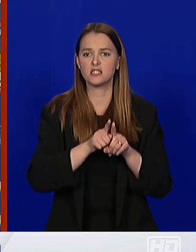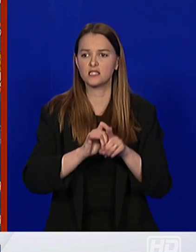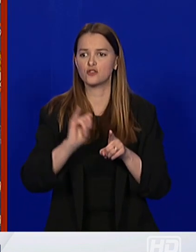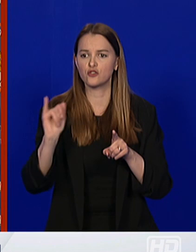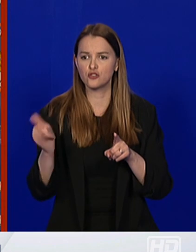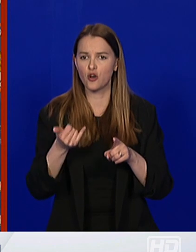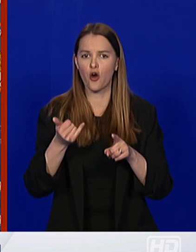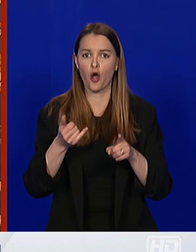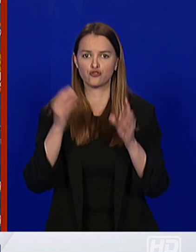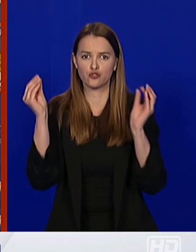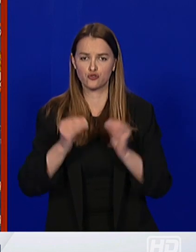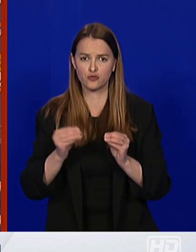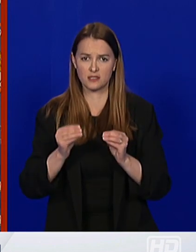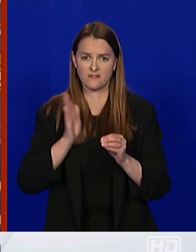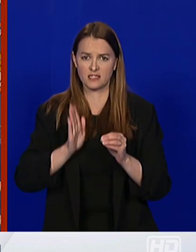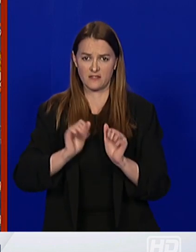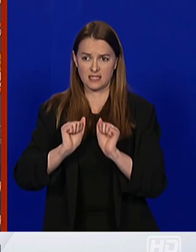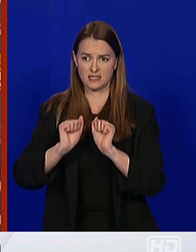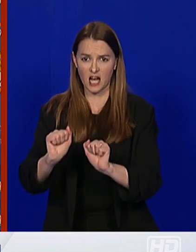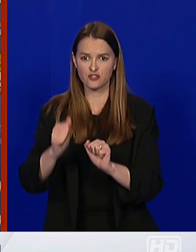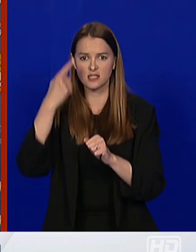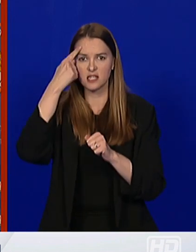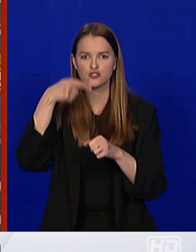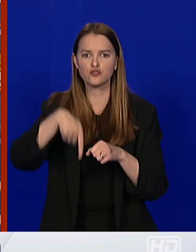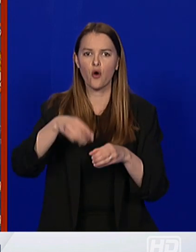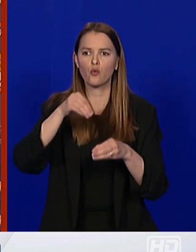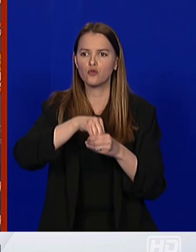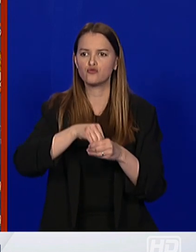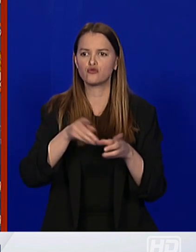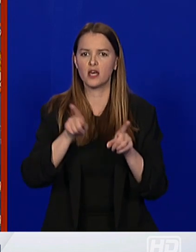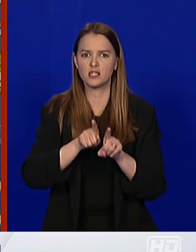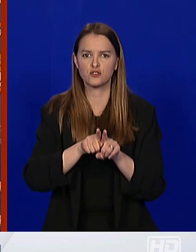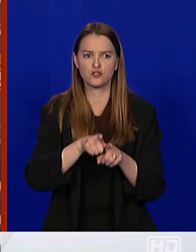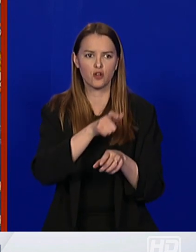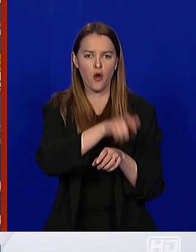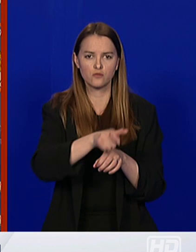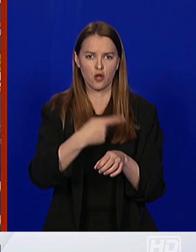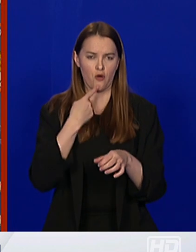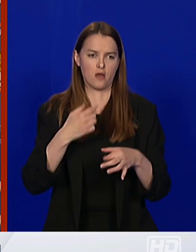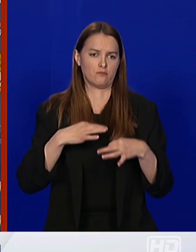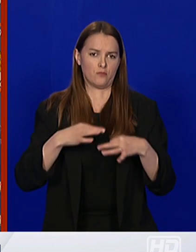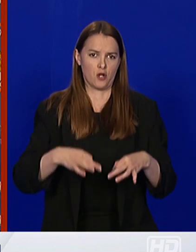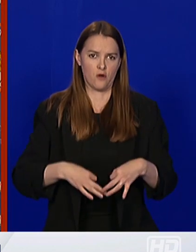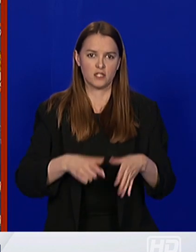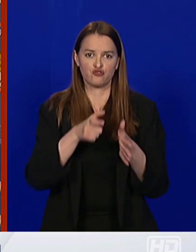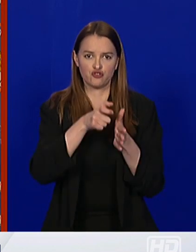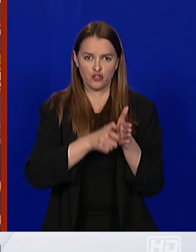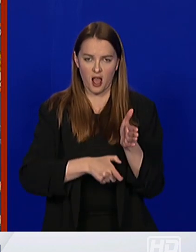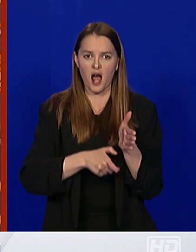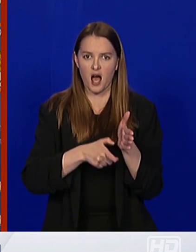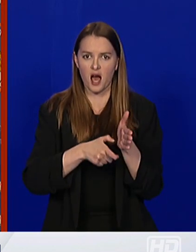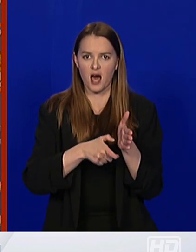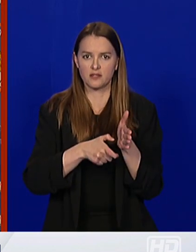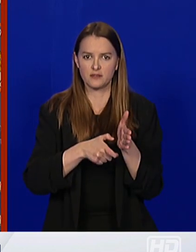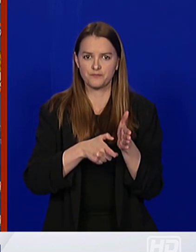sustav civilne zaštite, što uključuje ne samo ljude koji su profesionalno članovi,